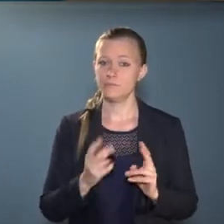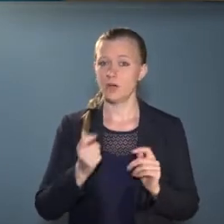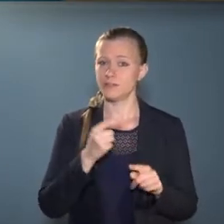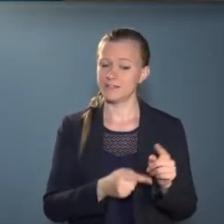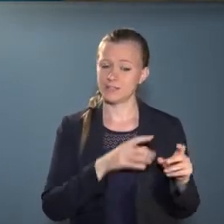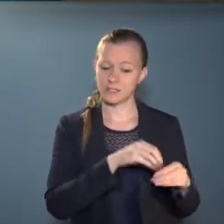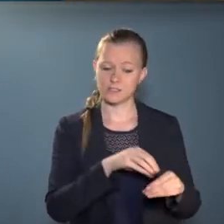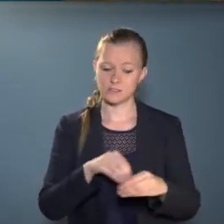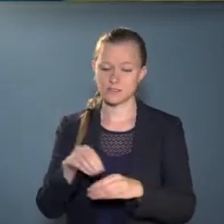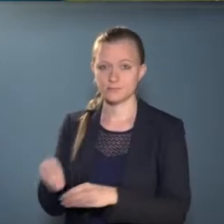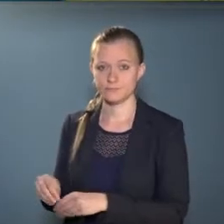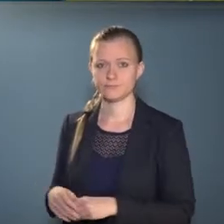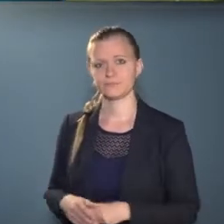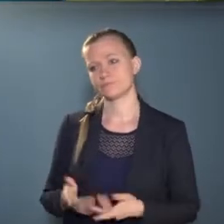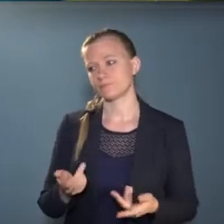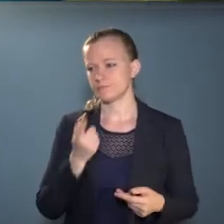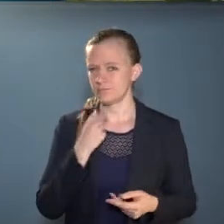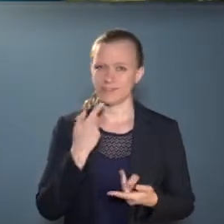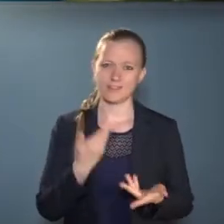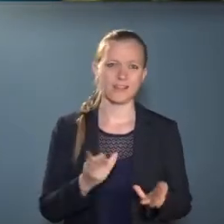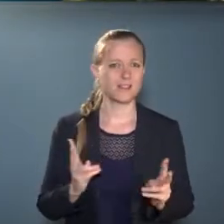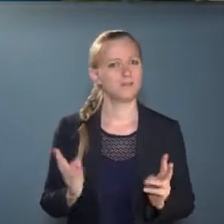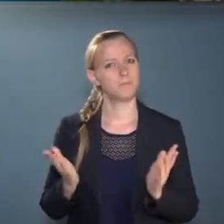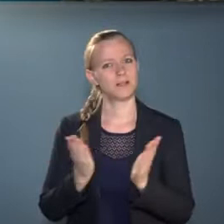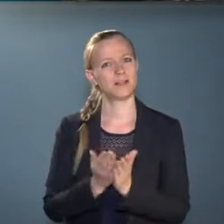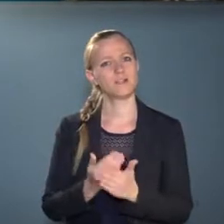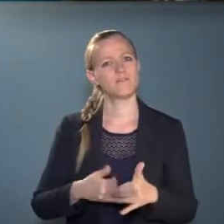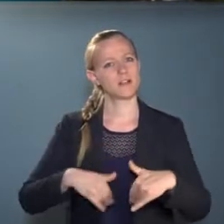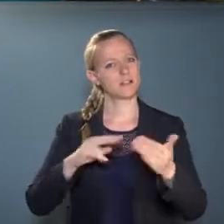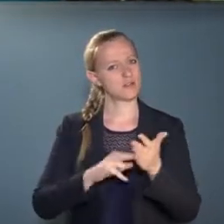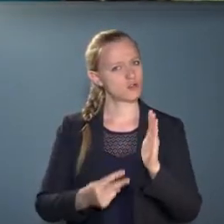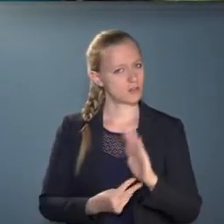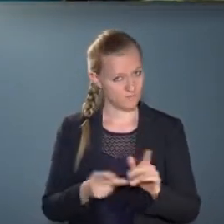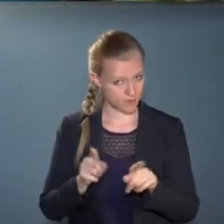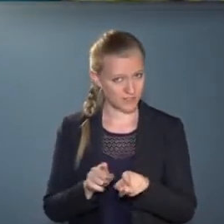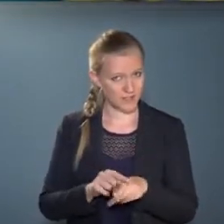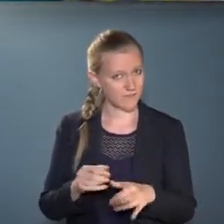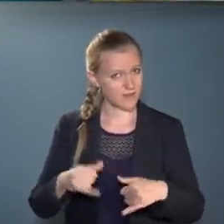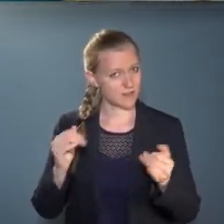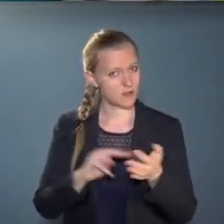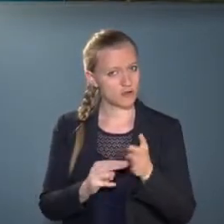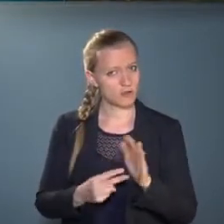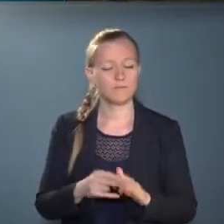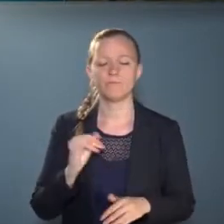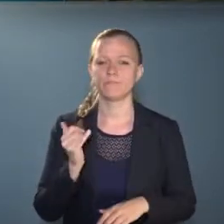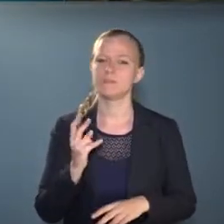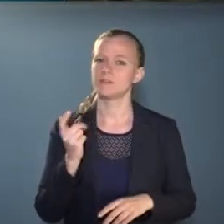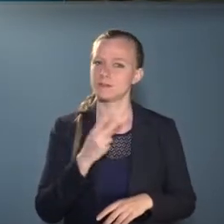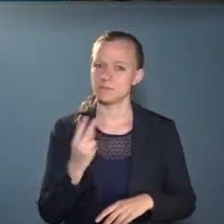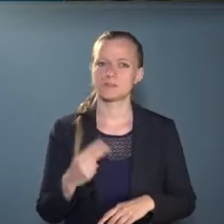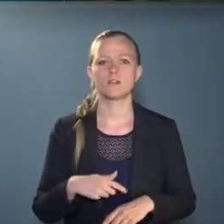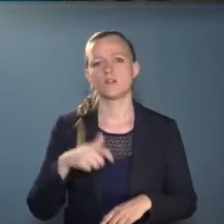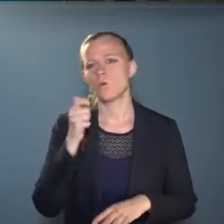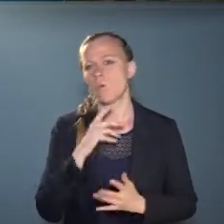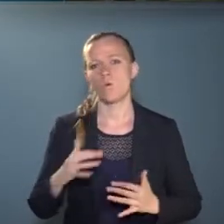részek, amelyek, ha úgy tetszik, beleillenének egy fejlesztési tervbe, vannak ilyenek? Természetesen az Óhegy Park